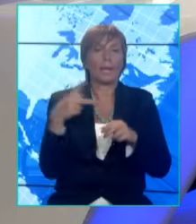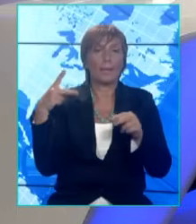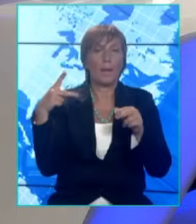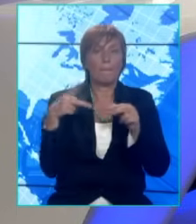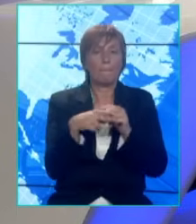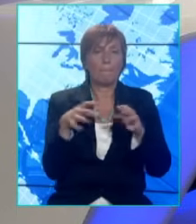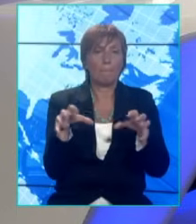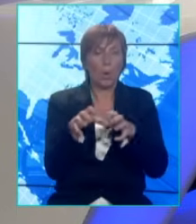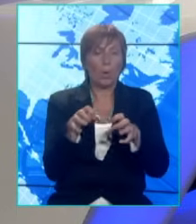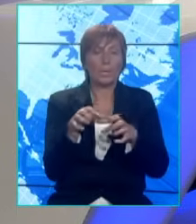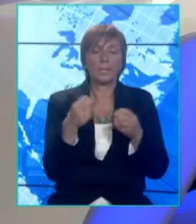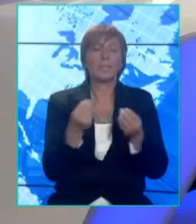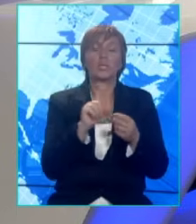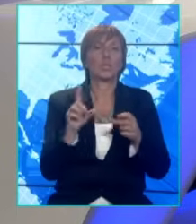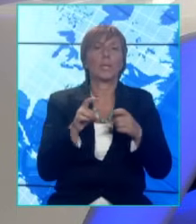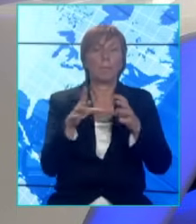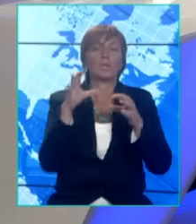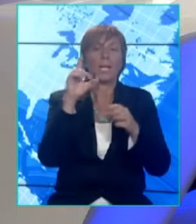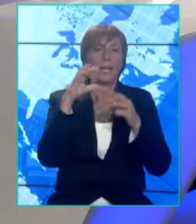poslan AMP u Brisel?